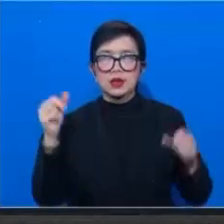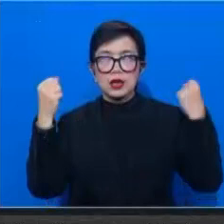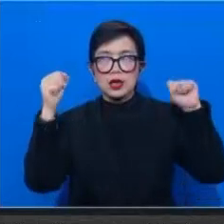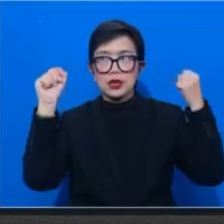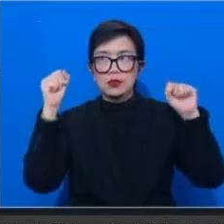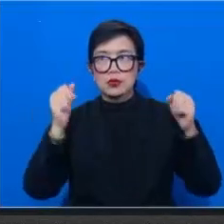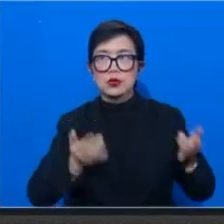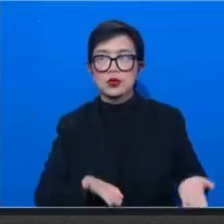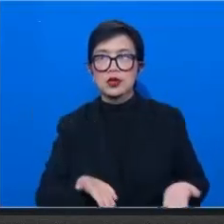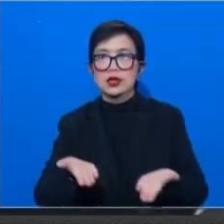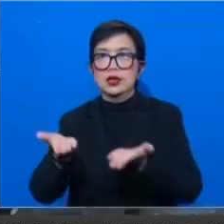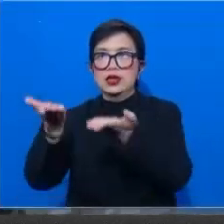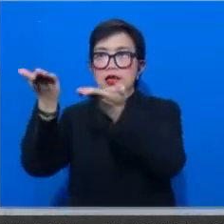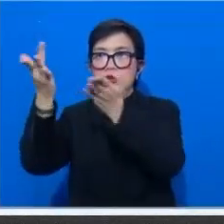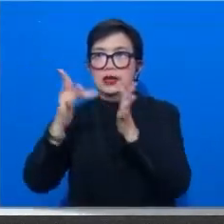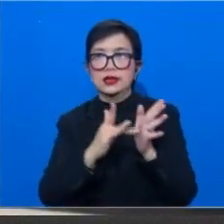Al-Masih.